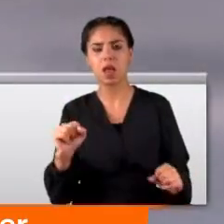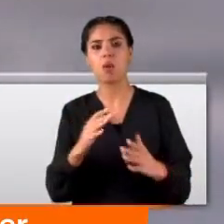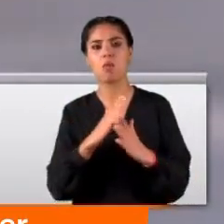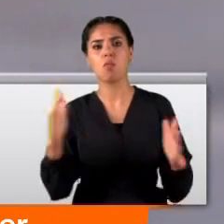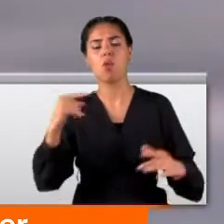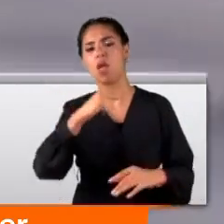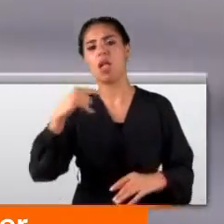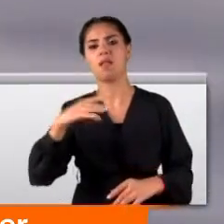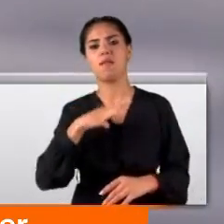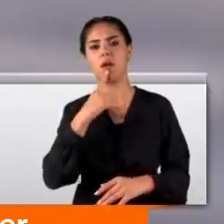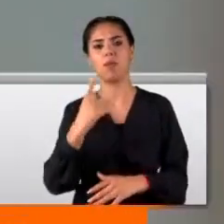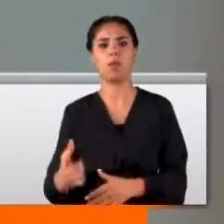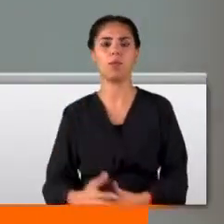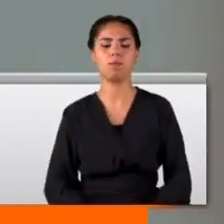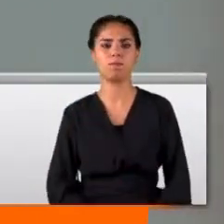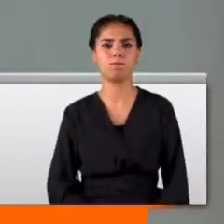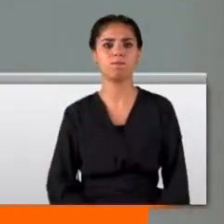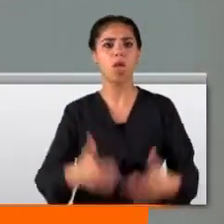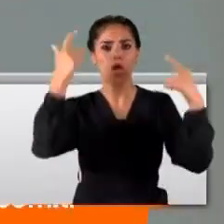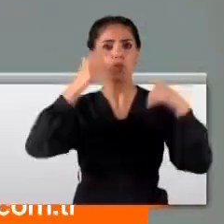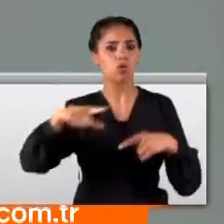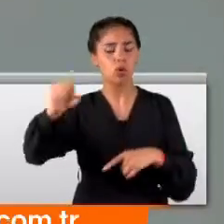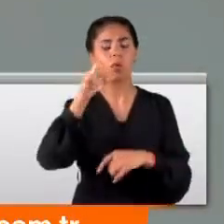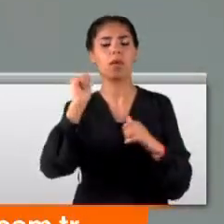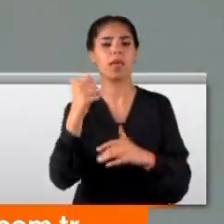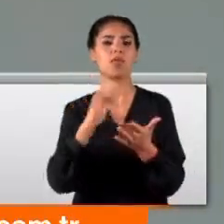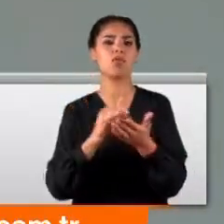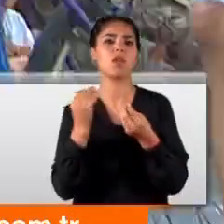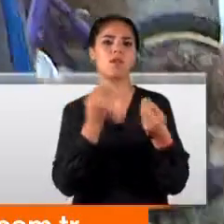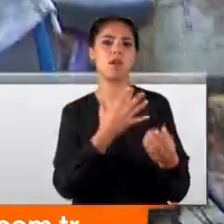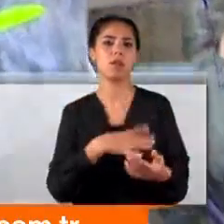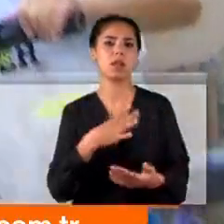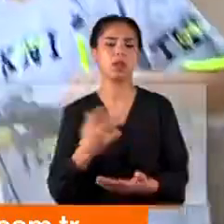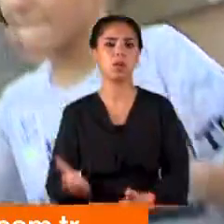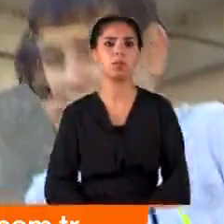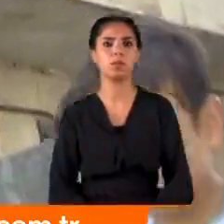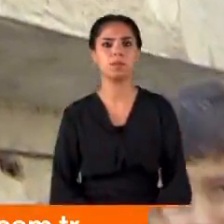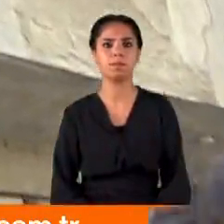büyük bir ihmal olduğunu düşünüyor ve sorumluların gerekli cezayı almasını istiyor.